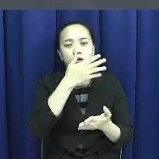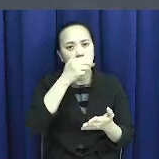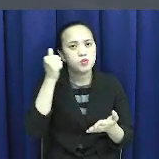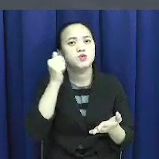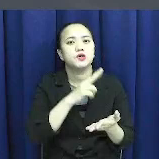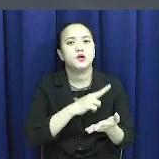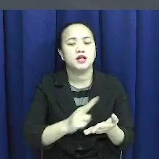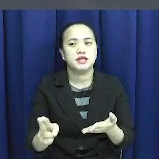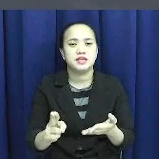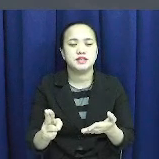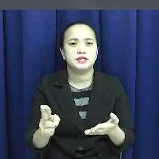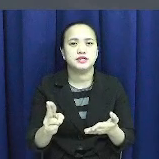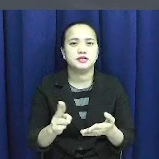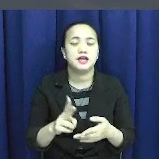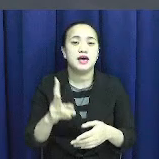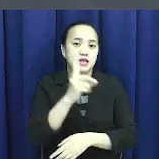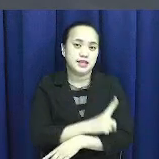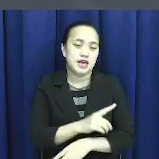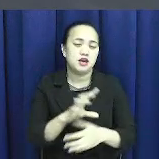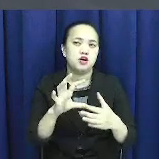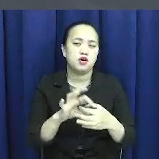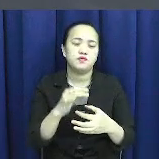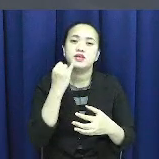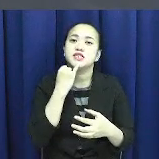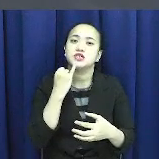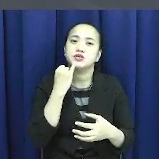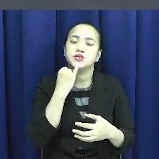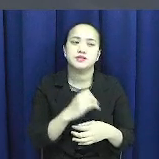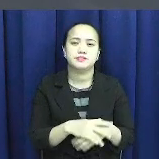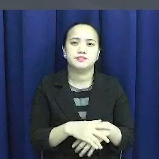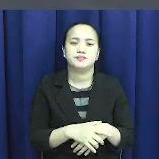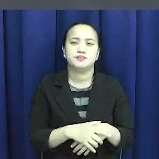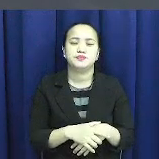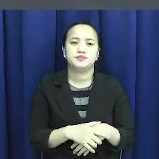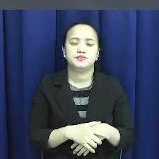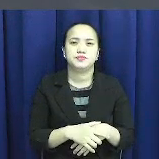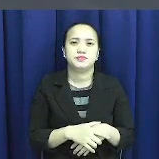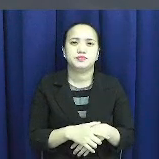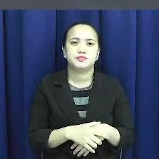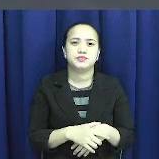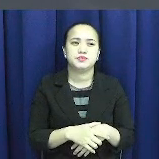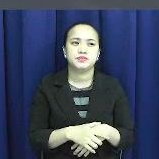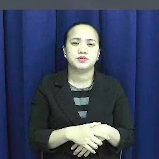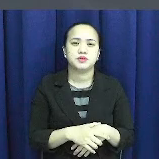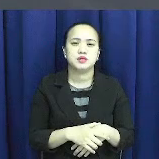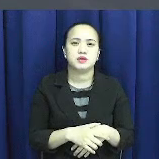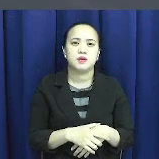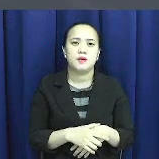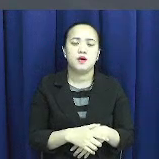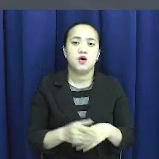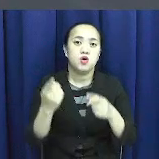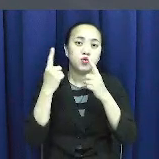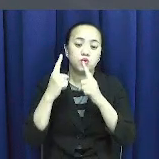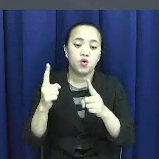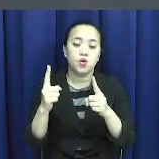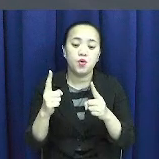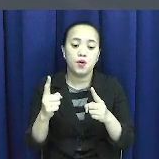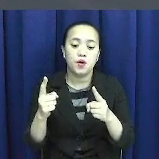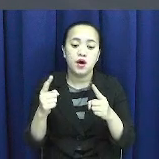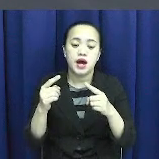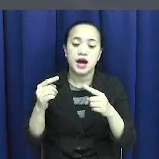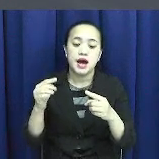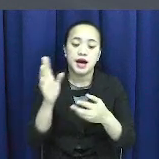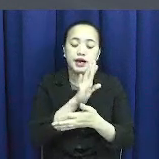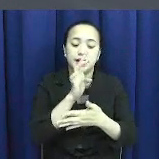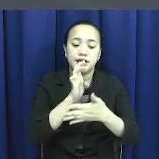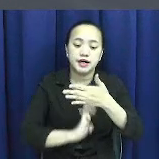Sapagkat dito po sa Yom Kippur, ang priest po ay papasok sa Holy of Holies at mag-aalay po ng hayop for